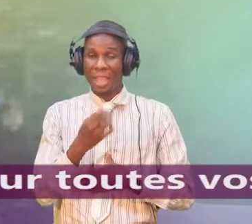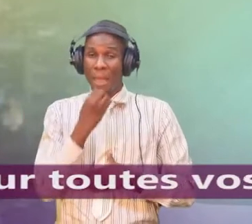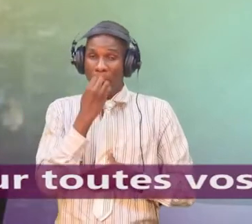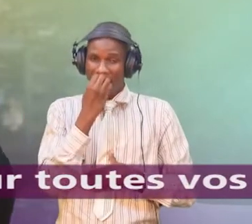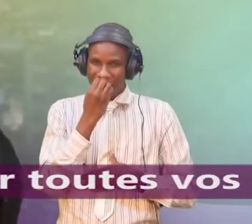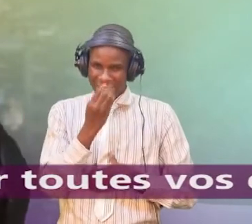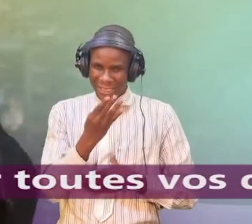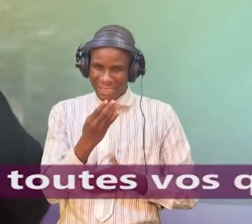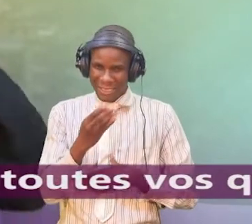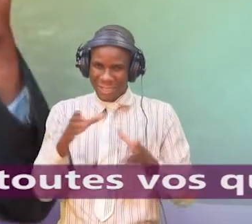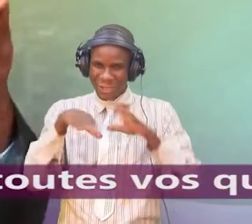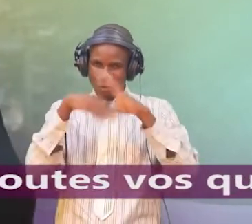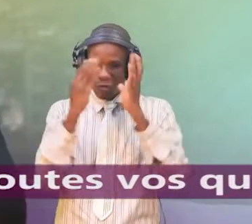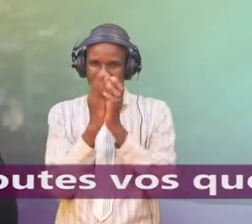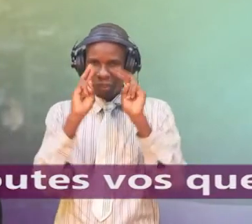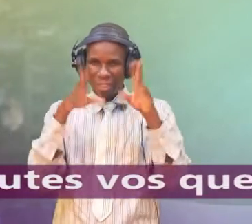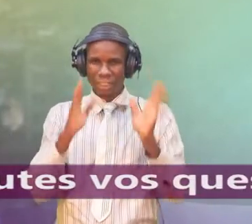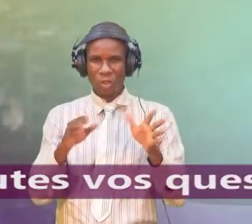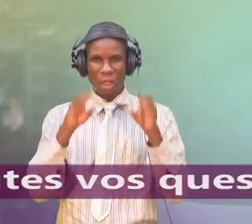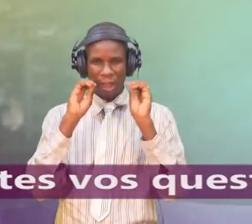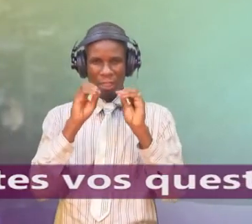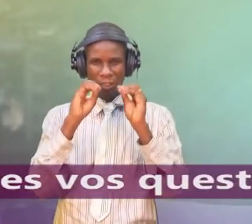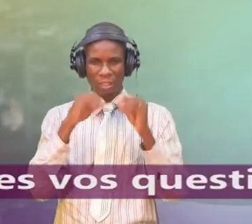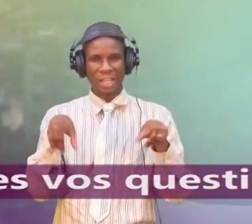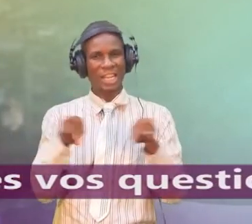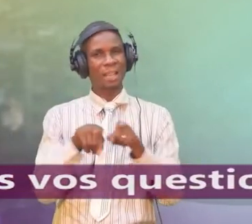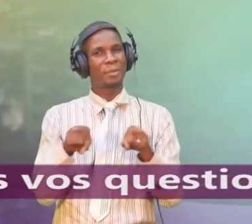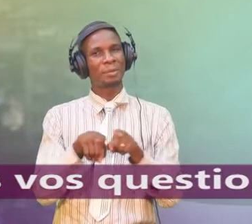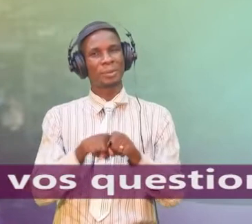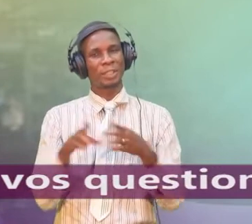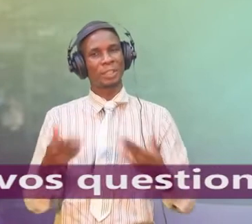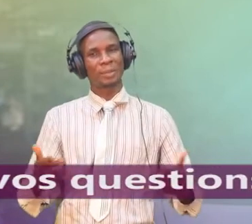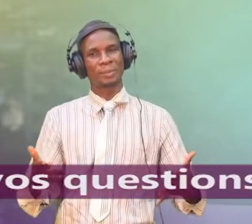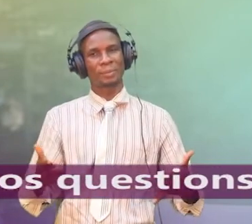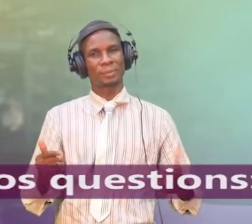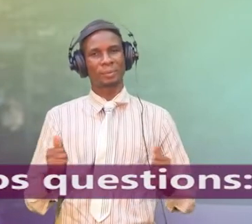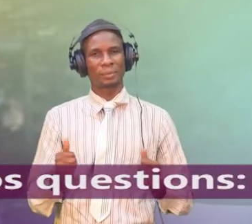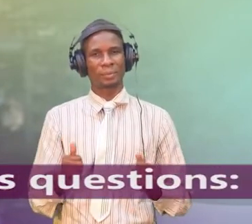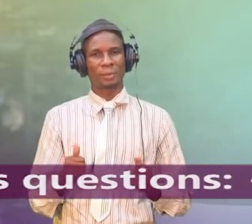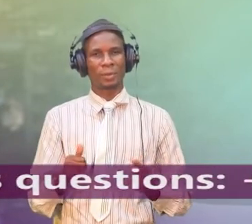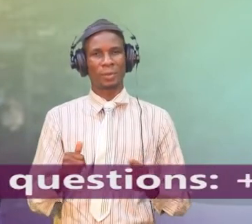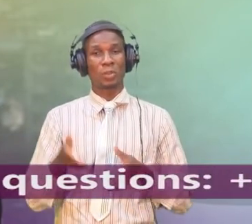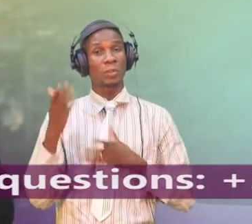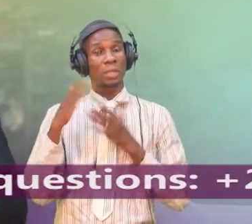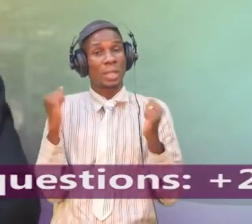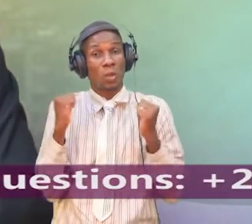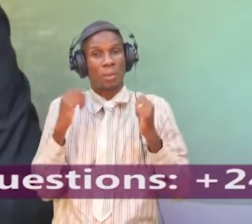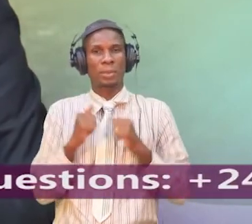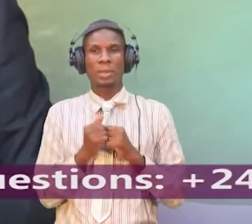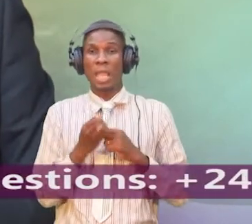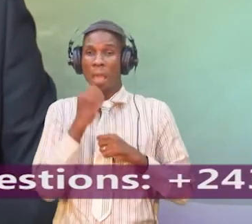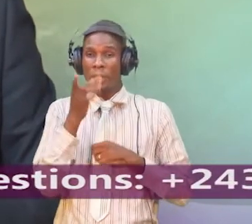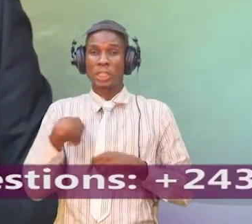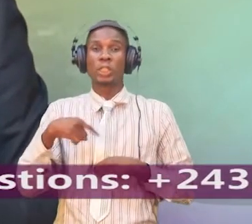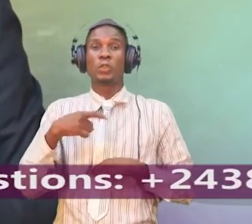lobiko penza bato bazali penza na ntina ya komipesa te pamba te bango nyonso bakokwa eloko moko. Yango ezali pasi mingi